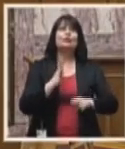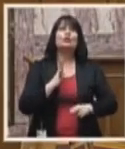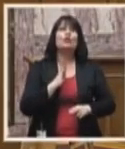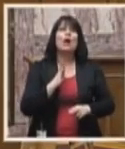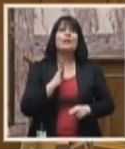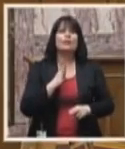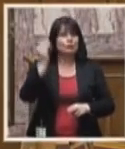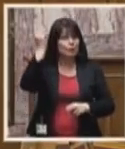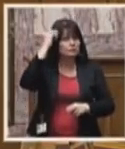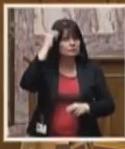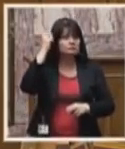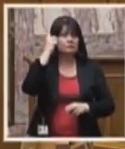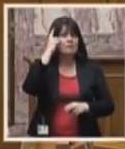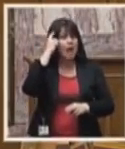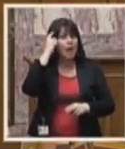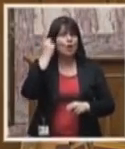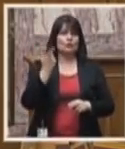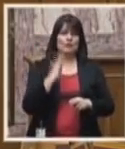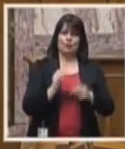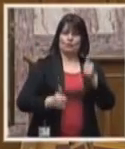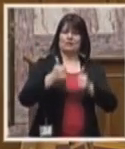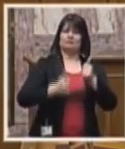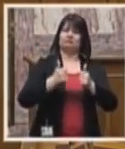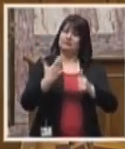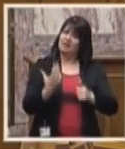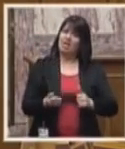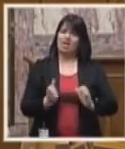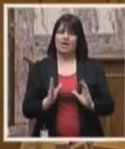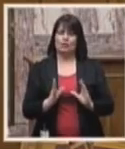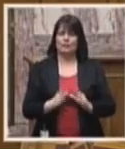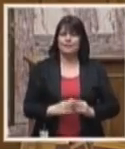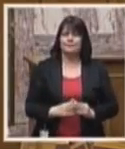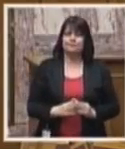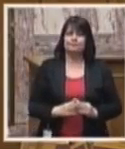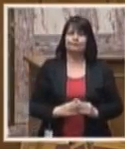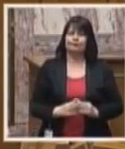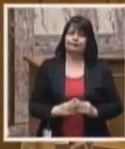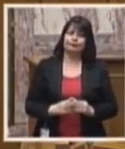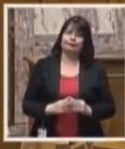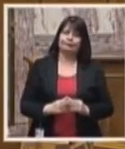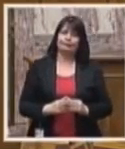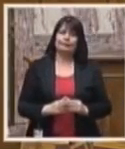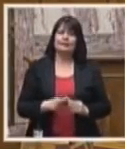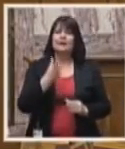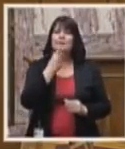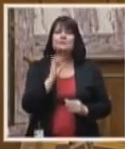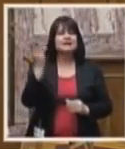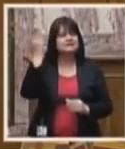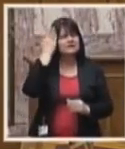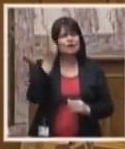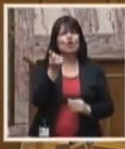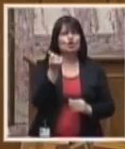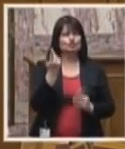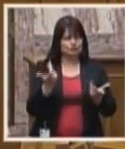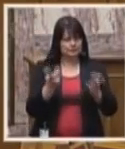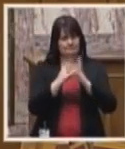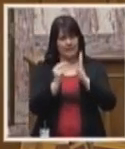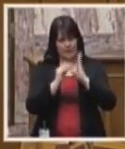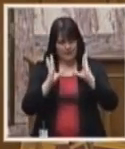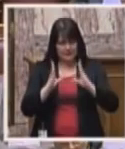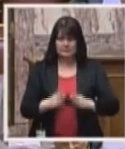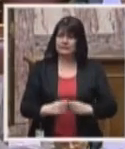για να είμαστε ανταγωνιστικοί για την ανάπτυξη. Υπάρχουν κρυμμένοι φόροι. Ένα κρυμμένο κόστος, αν θέλετε. Όπως παραδείγματος χάρη